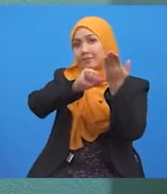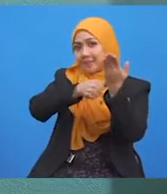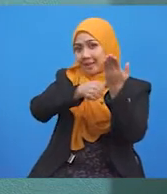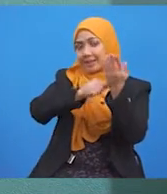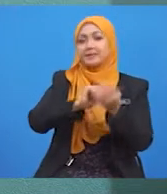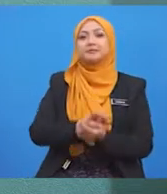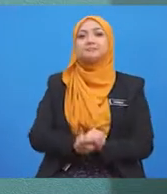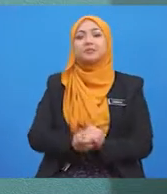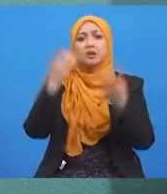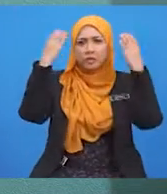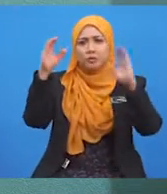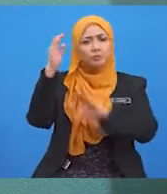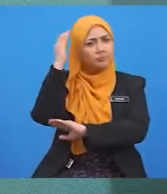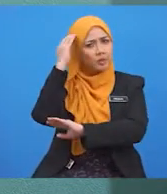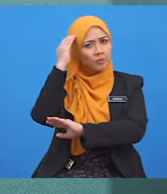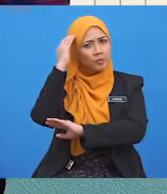ini